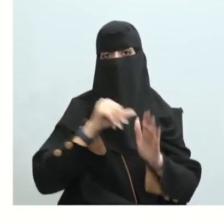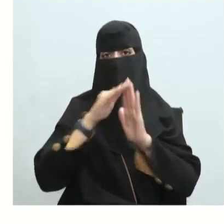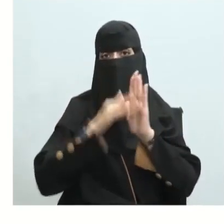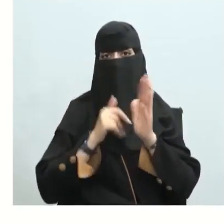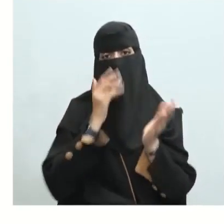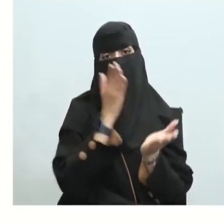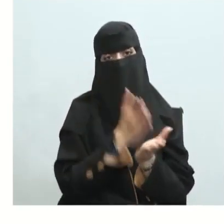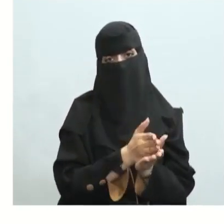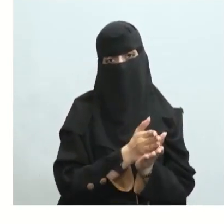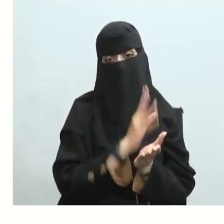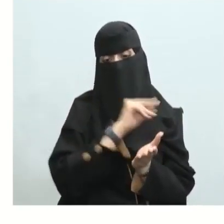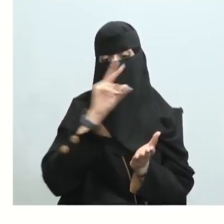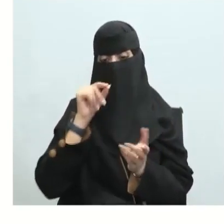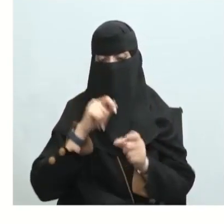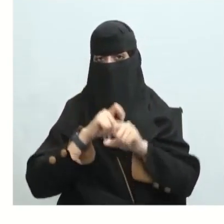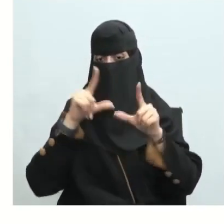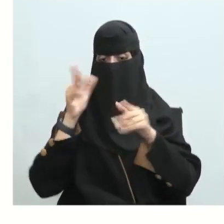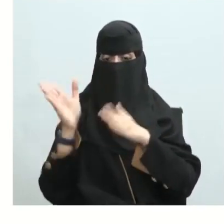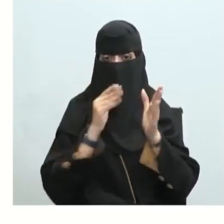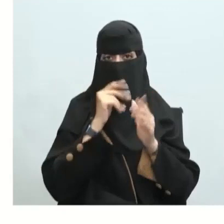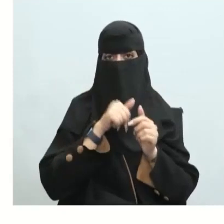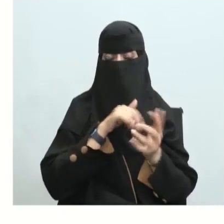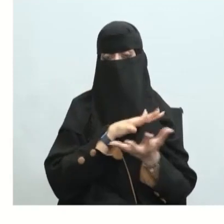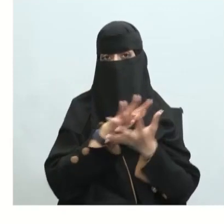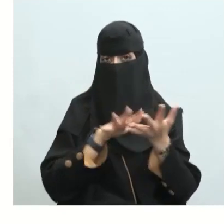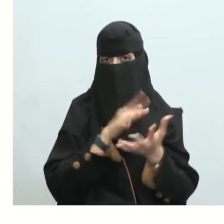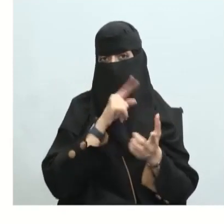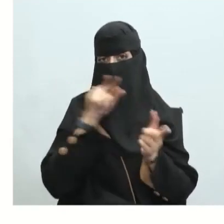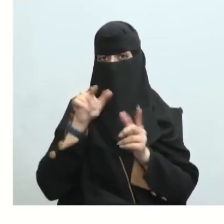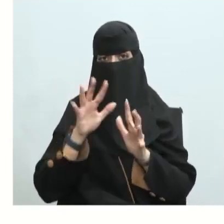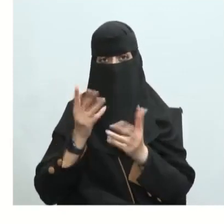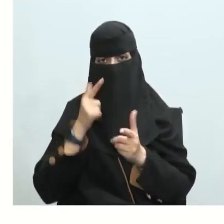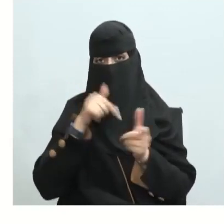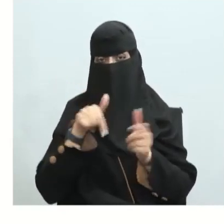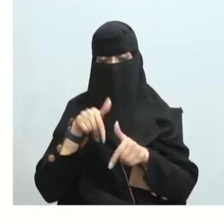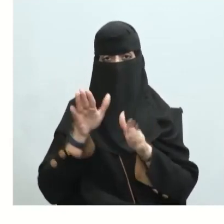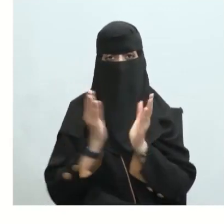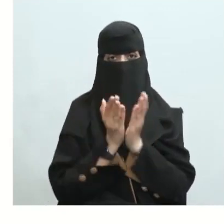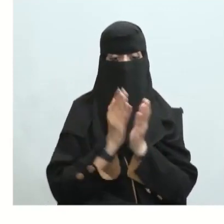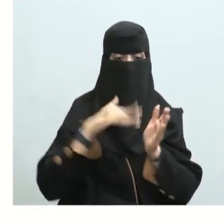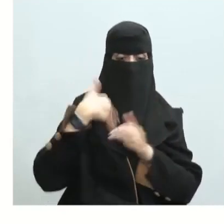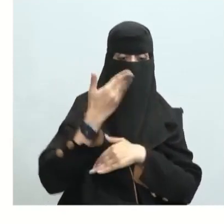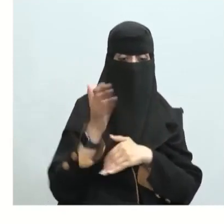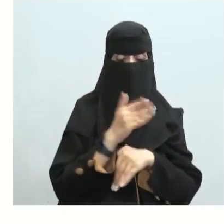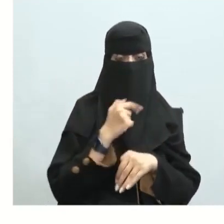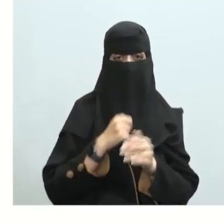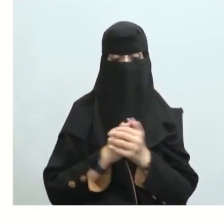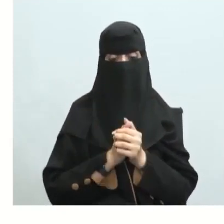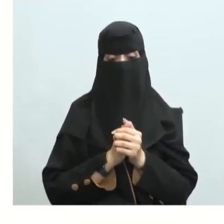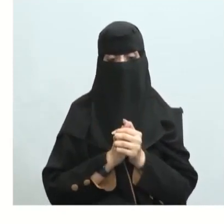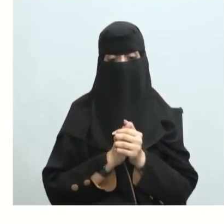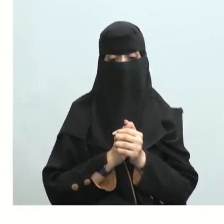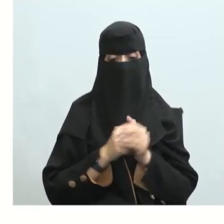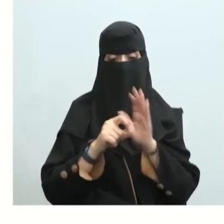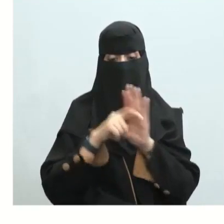وسلوكا هنا ساذكر حجم الظاهره وكيف ان المشكله تتاخر صباحي وكيف كان في المدارس بعد ذلك س ما الذي توصلت اليه من